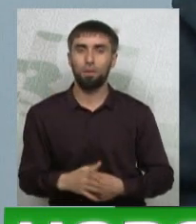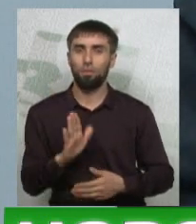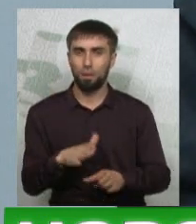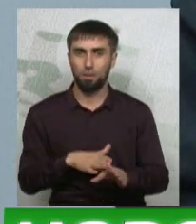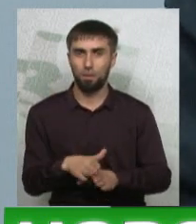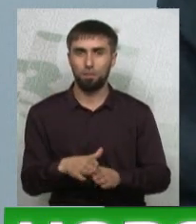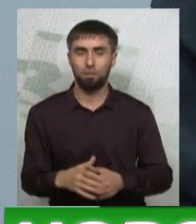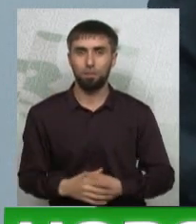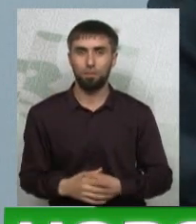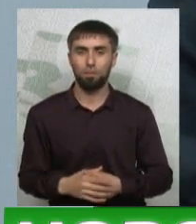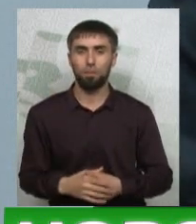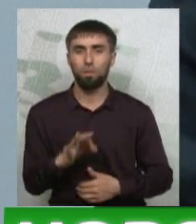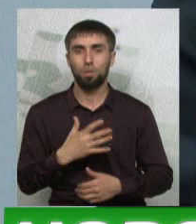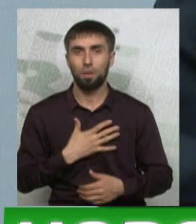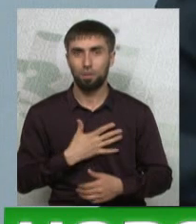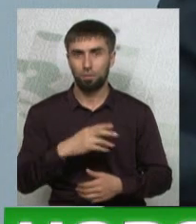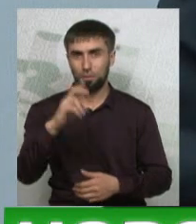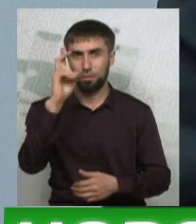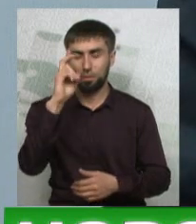целом о нашей стране,